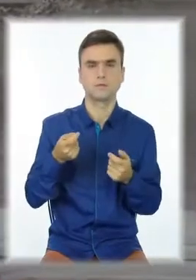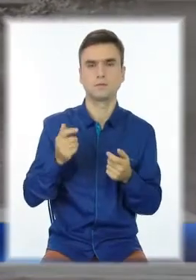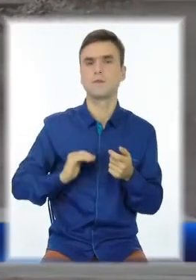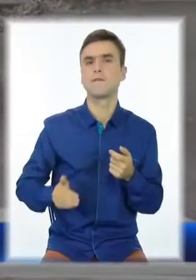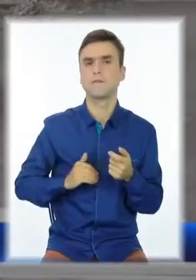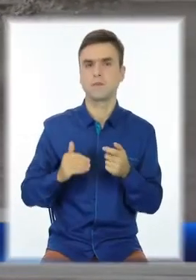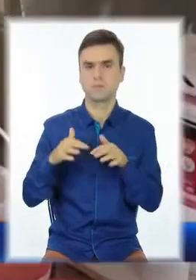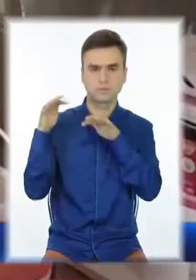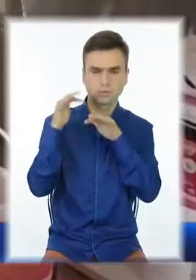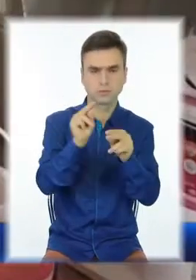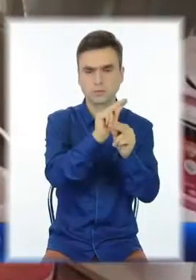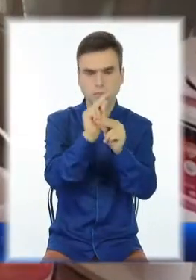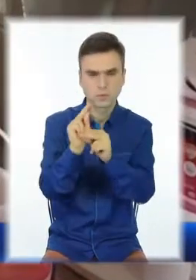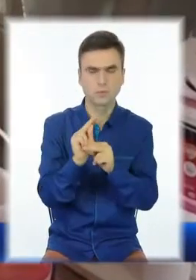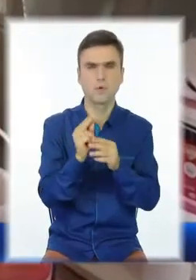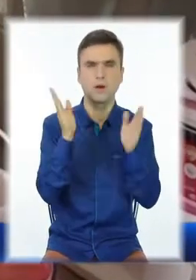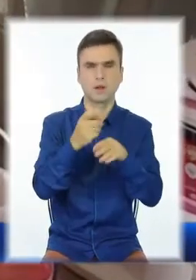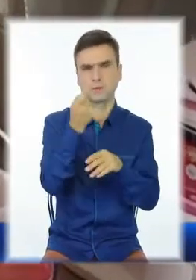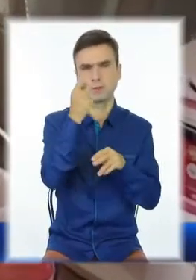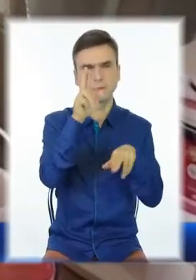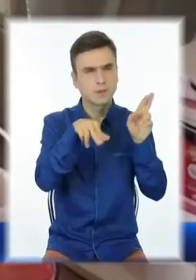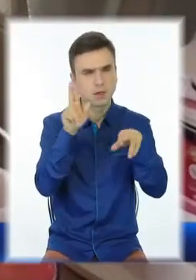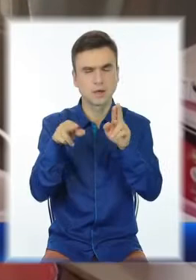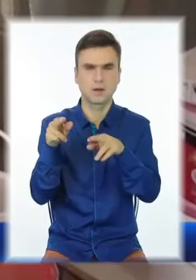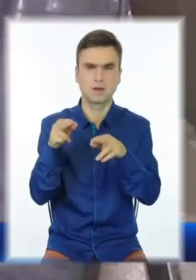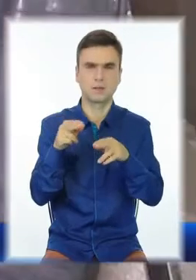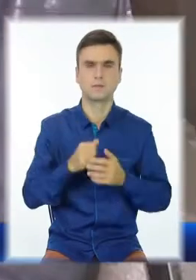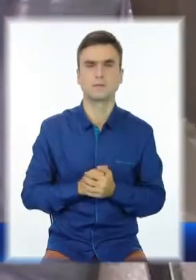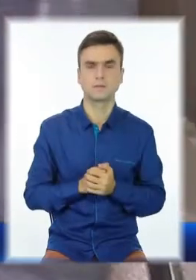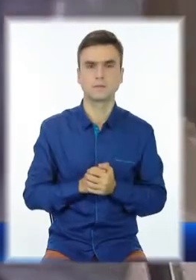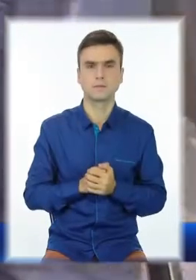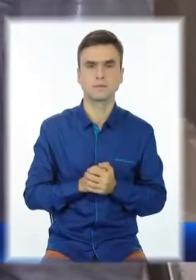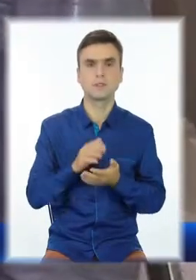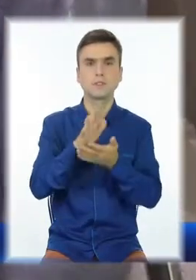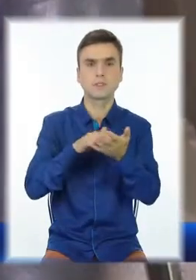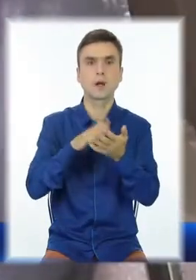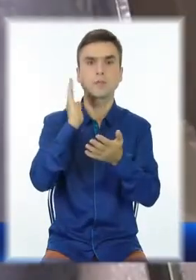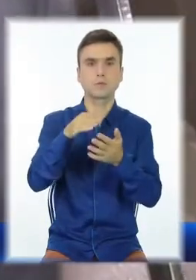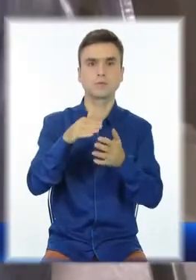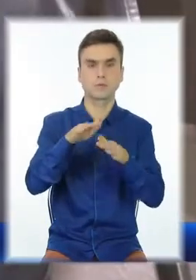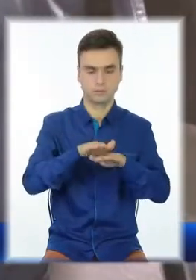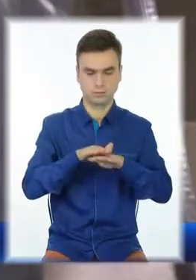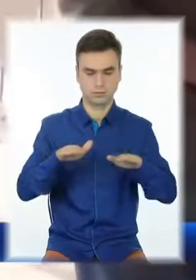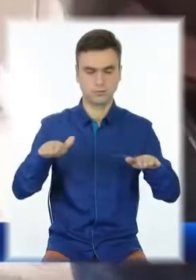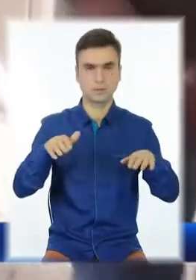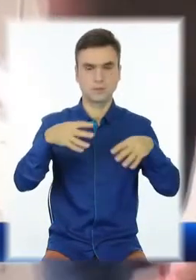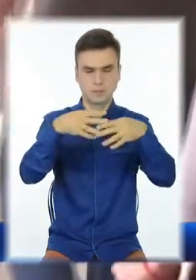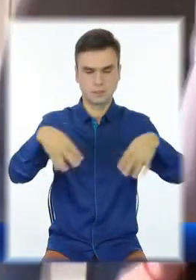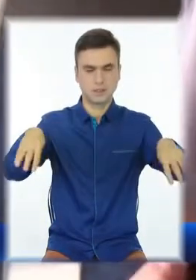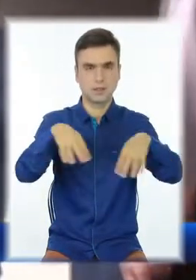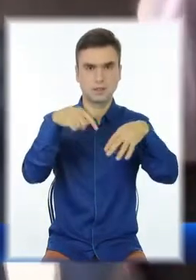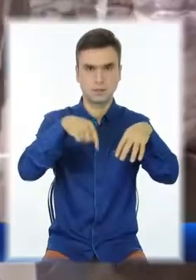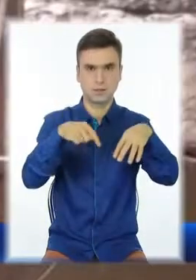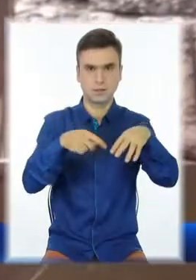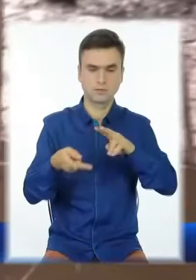завершують косметичні роботи та попереду найцікавіше. Протягом наступного місяця встановлять нову сцену, переобладнають глядацький зал і відреставрують